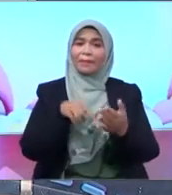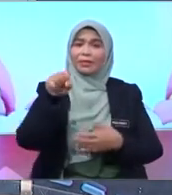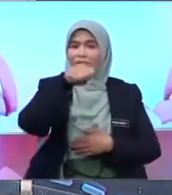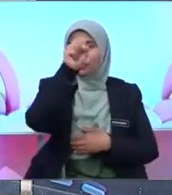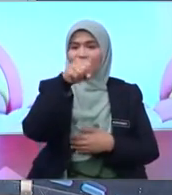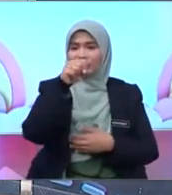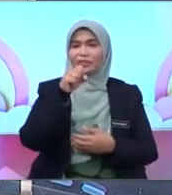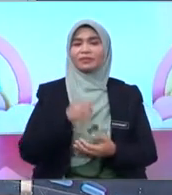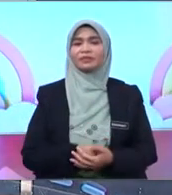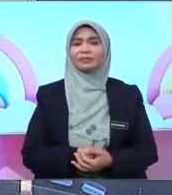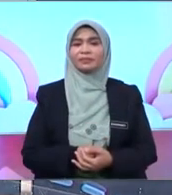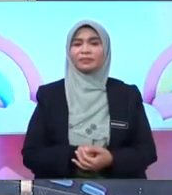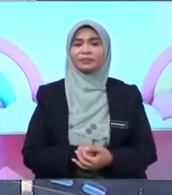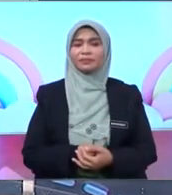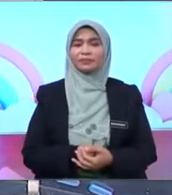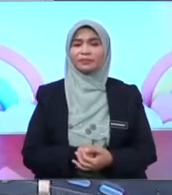Oppo